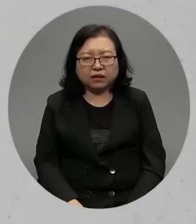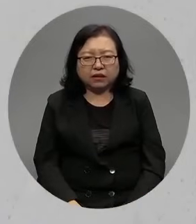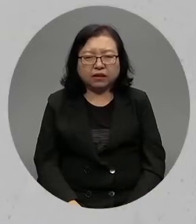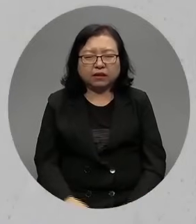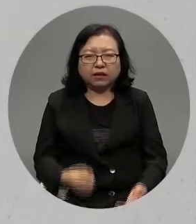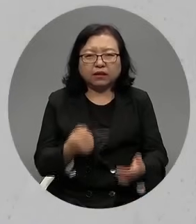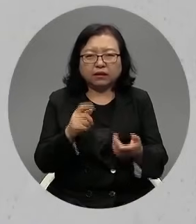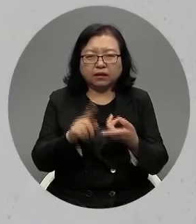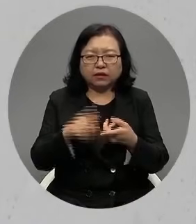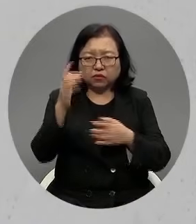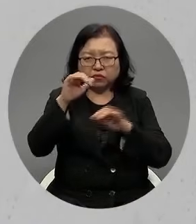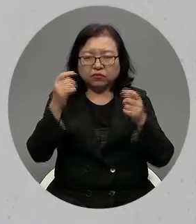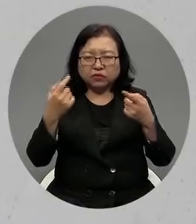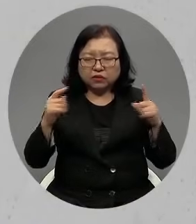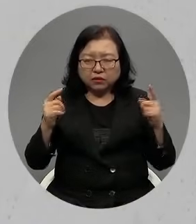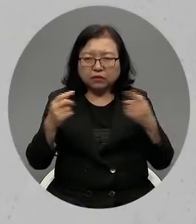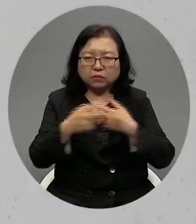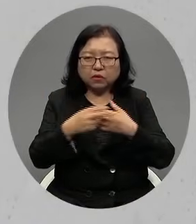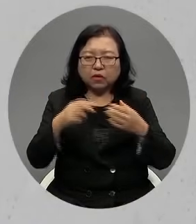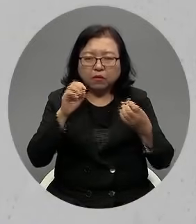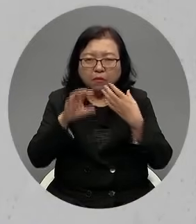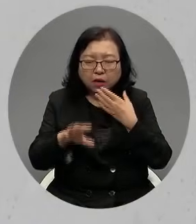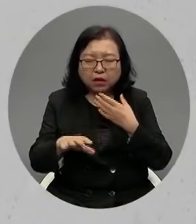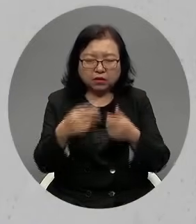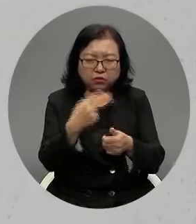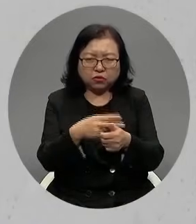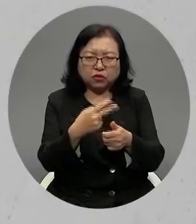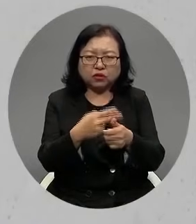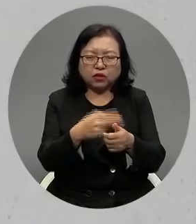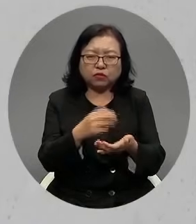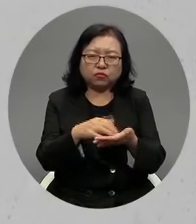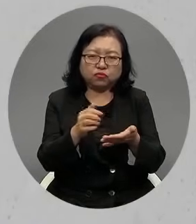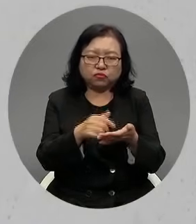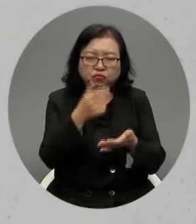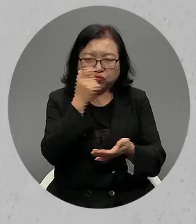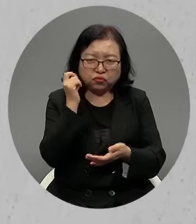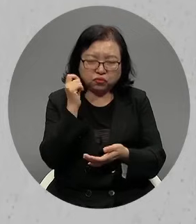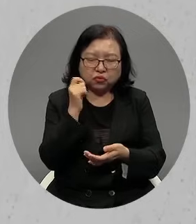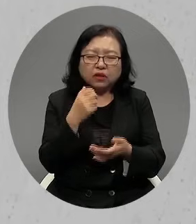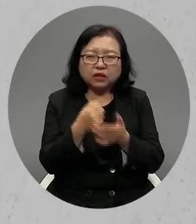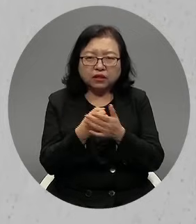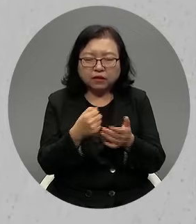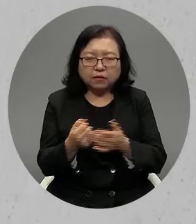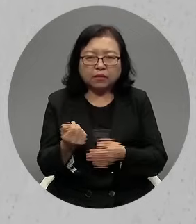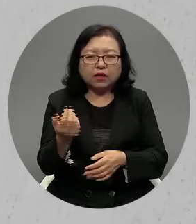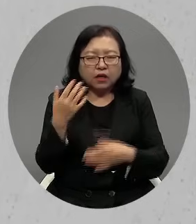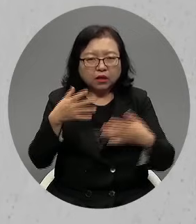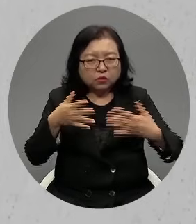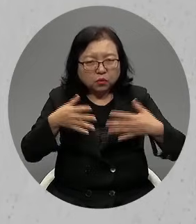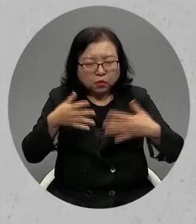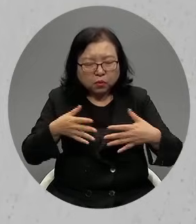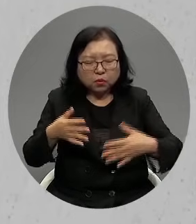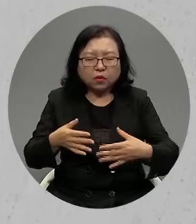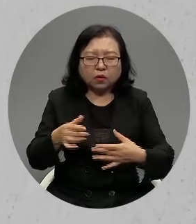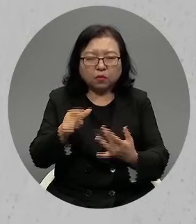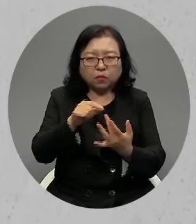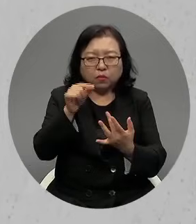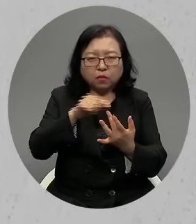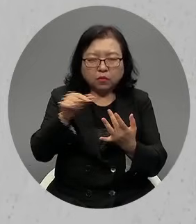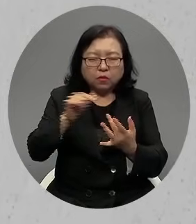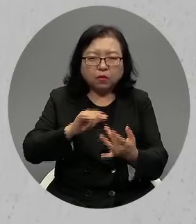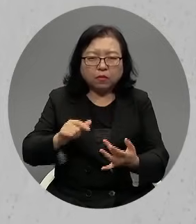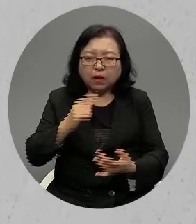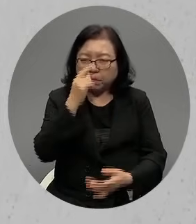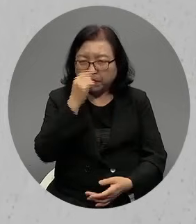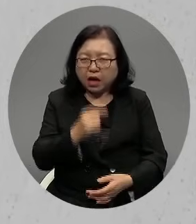대해 충북대병원 측은 의료 인력이 부족해진 뒤로 이전보다 까다로워진 환자 수용 기준에 따라 중증 환자가 아니라고 판단했다고